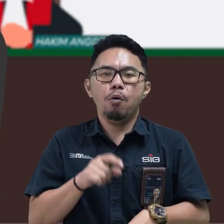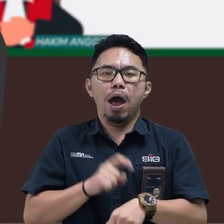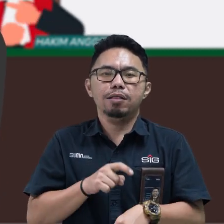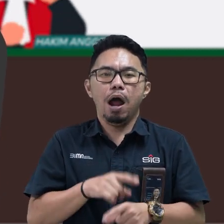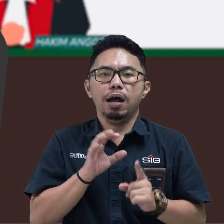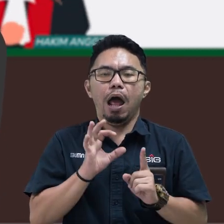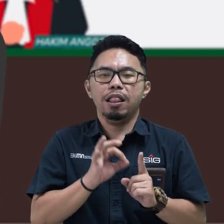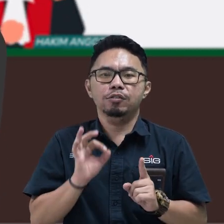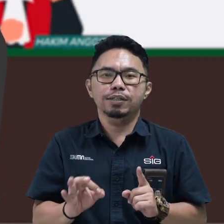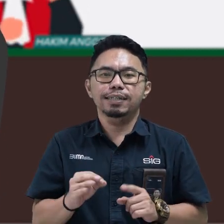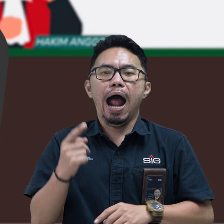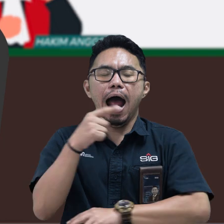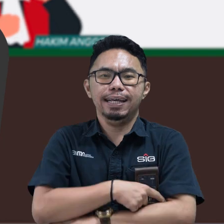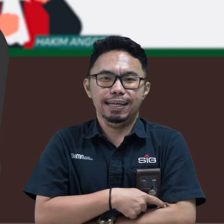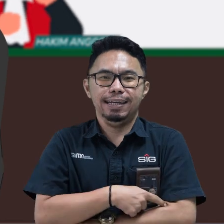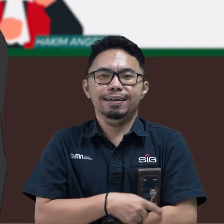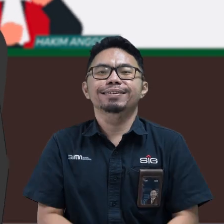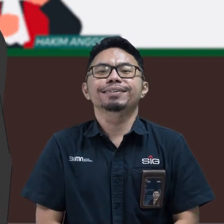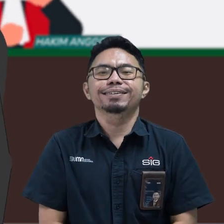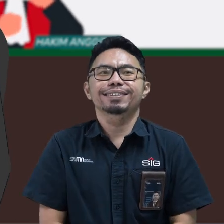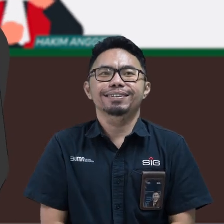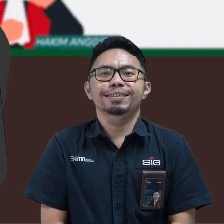non-litigasi dalam waktu 100 hari.